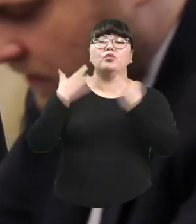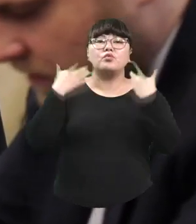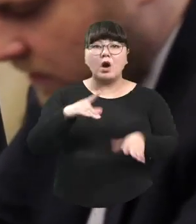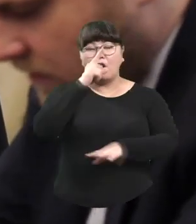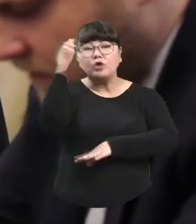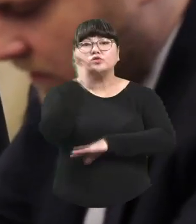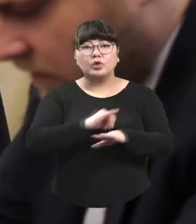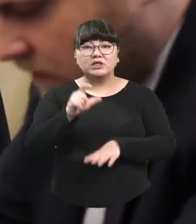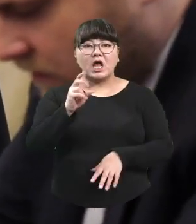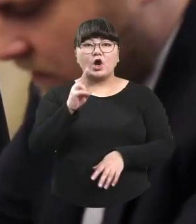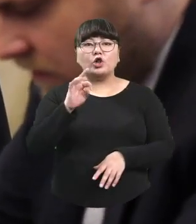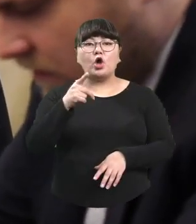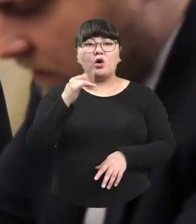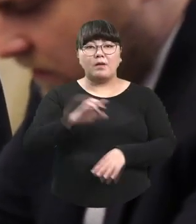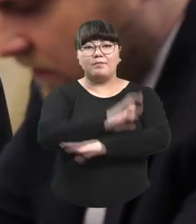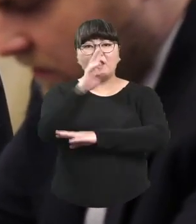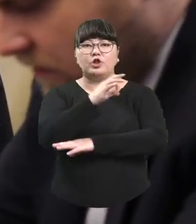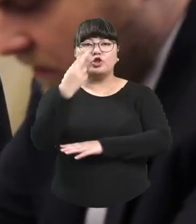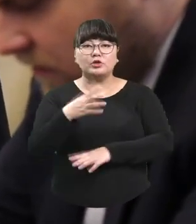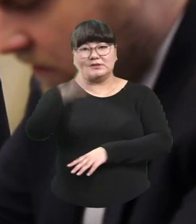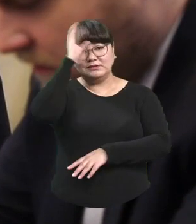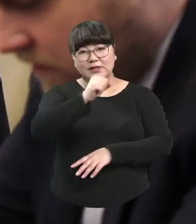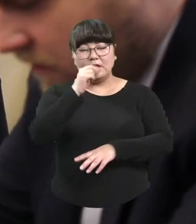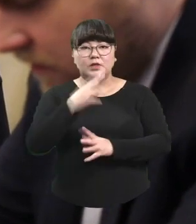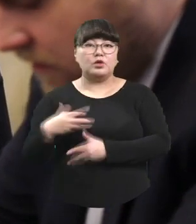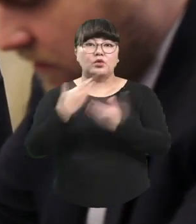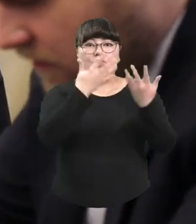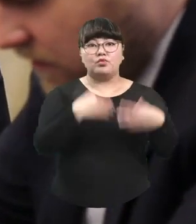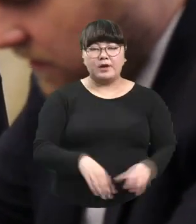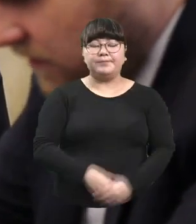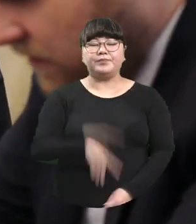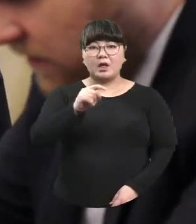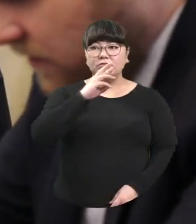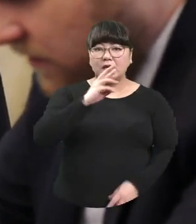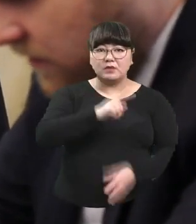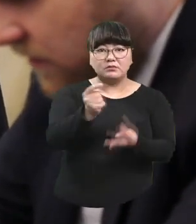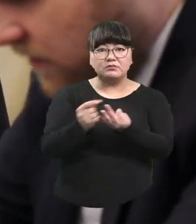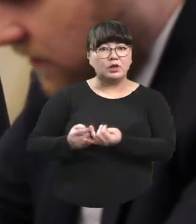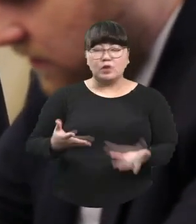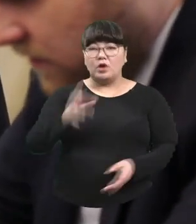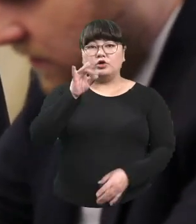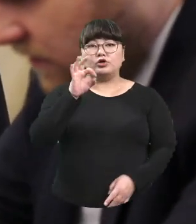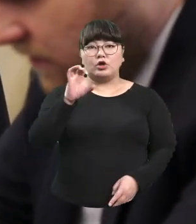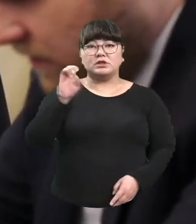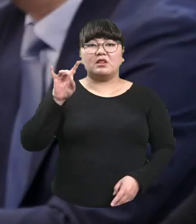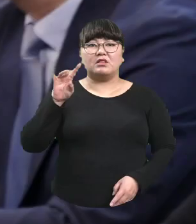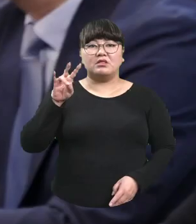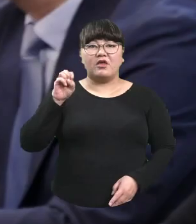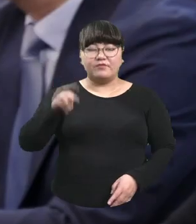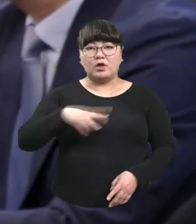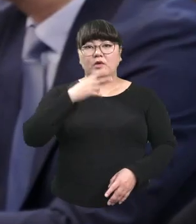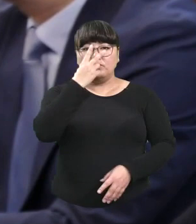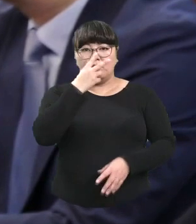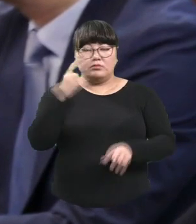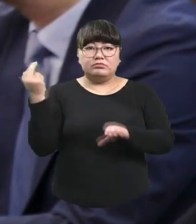гэдгээ Оросын албаны улсын эколог байгалийн нөөцийн сайд Козлов тодтоглоо. Уг мэдээлэл дурдсанаар Роснефт компанийн зүгээс нөөц